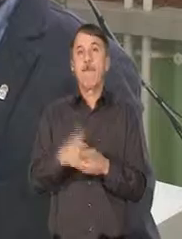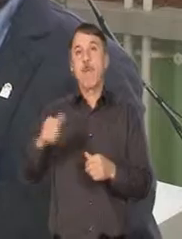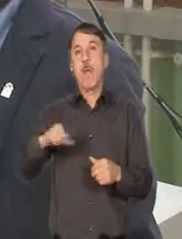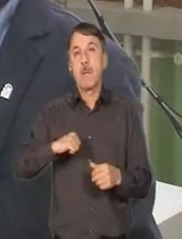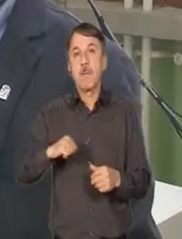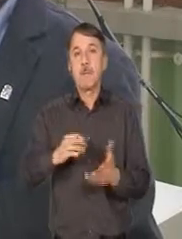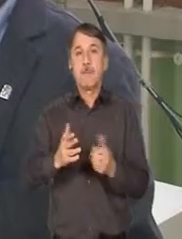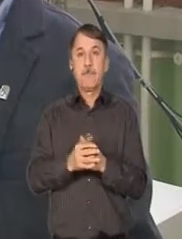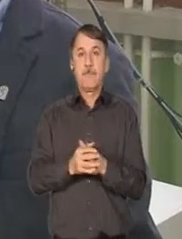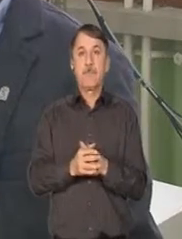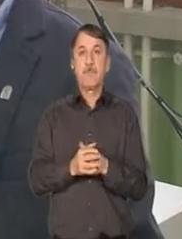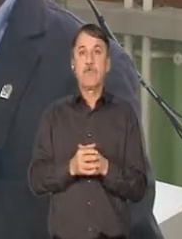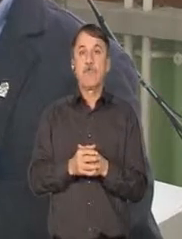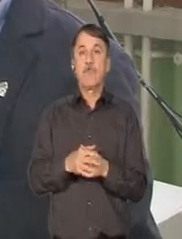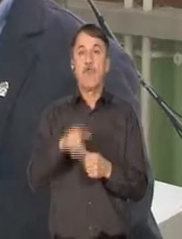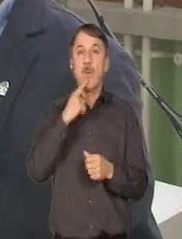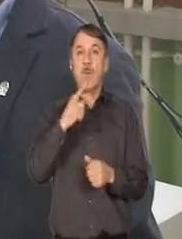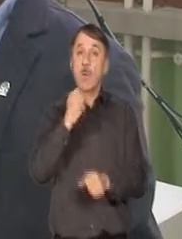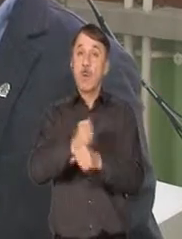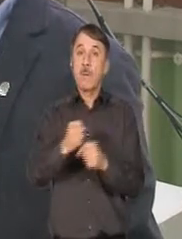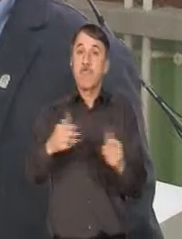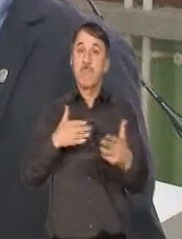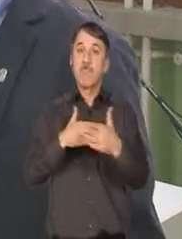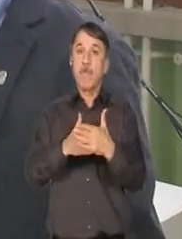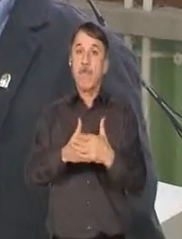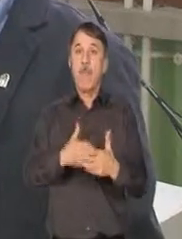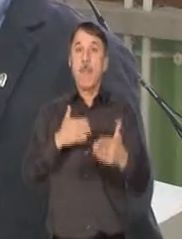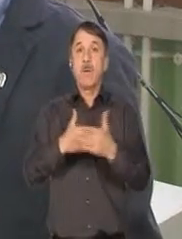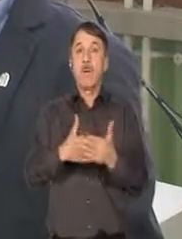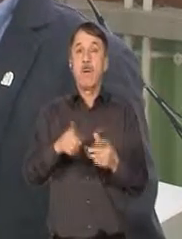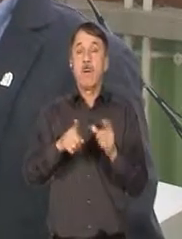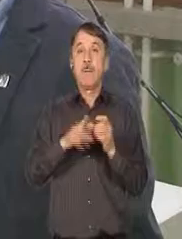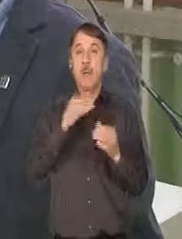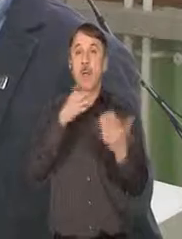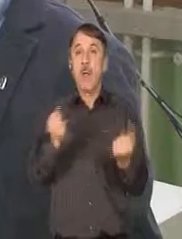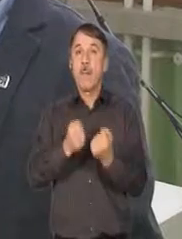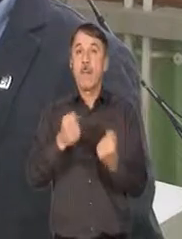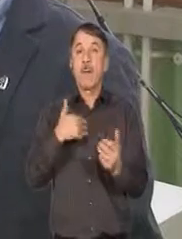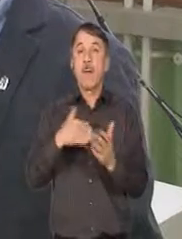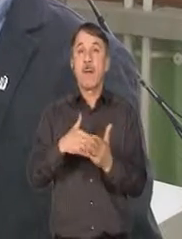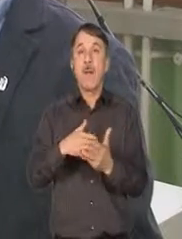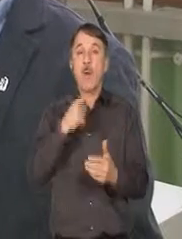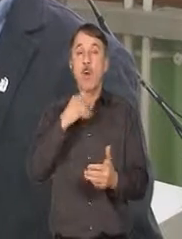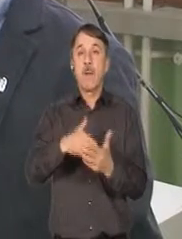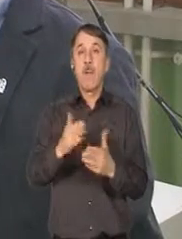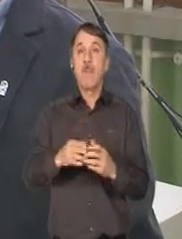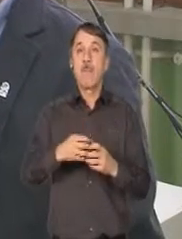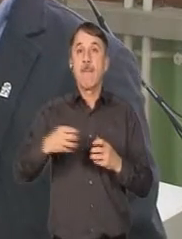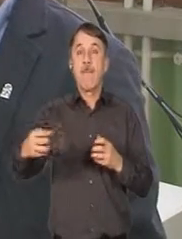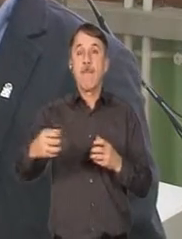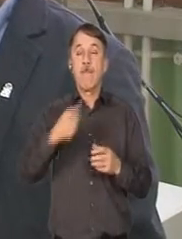usled interakcije elektromagnetnog zračenja sa biološkim tkivom. Tu vjerovatno postoje neki netermalni efekti koji se trebaju